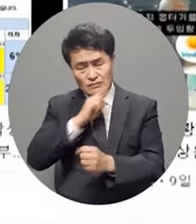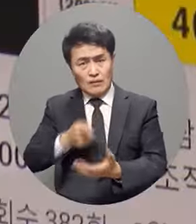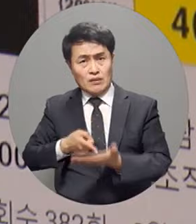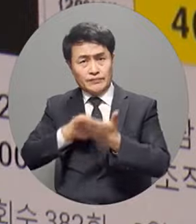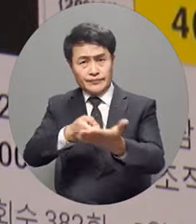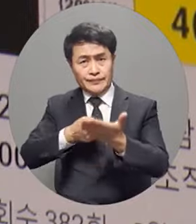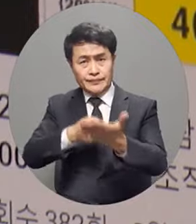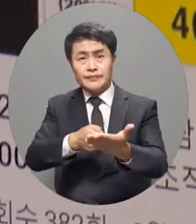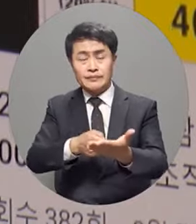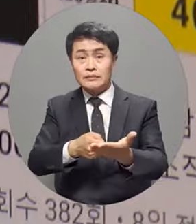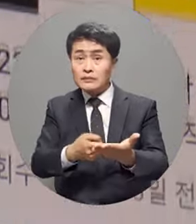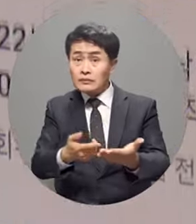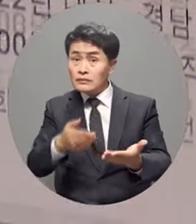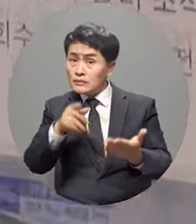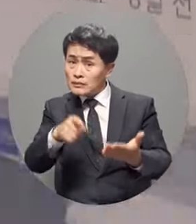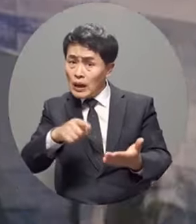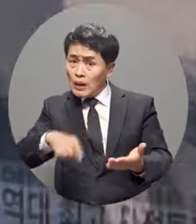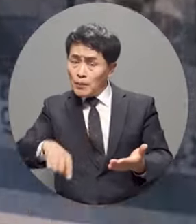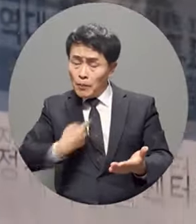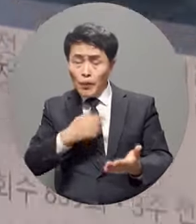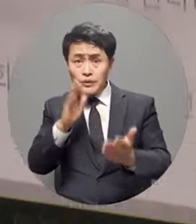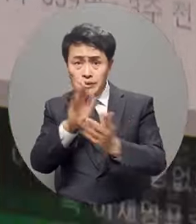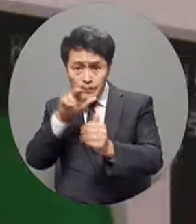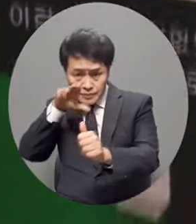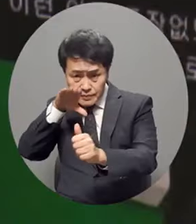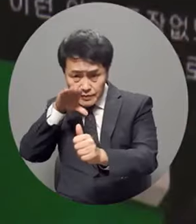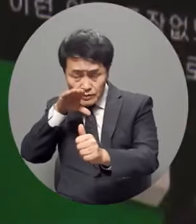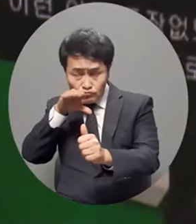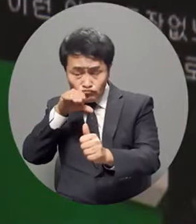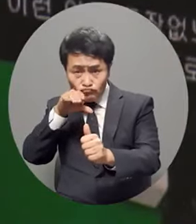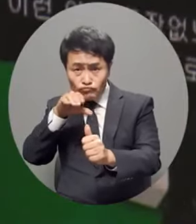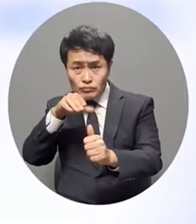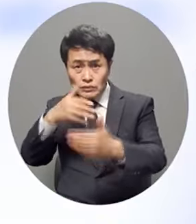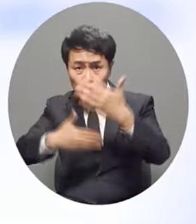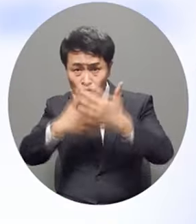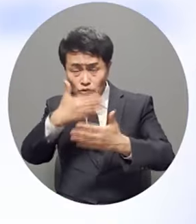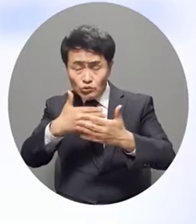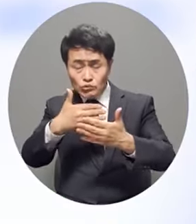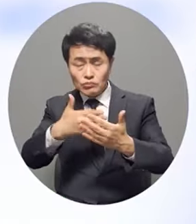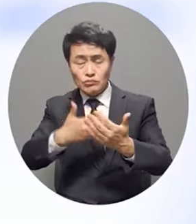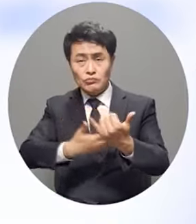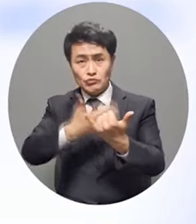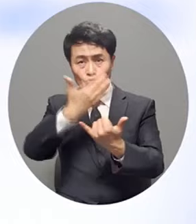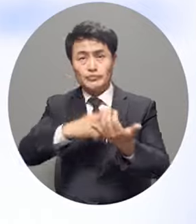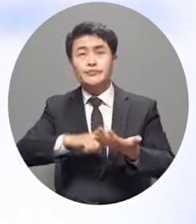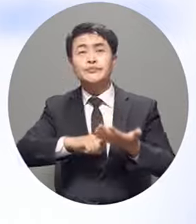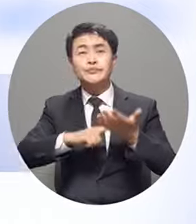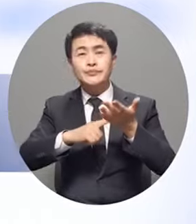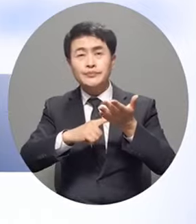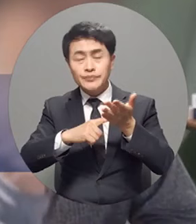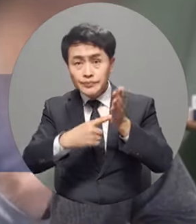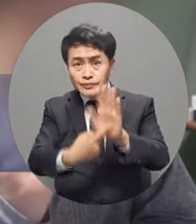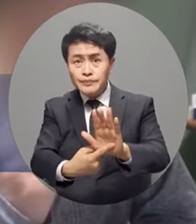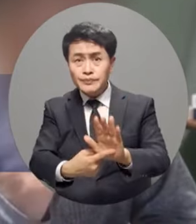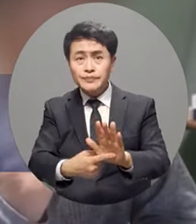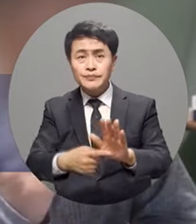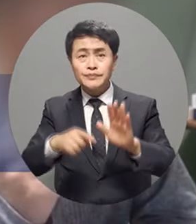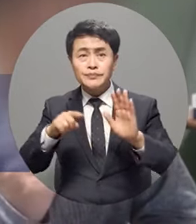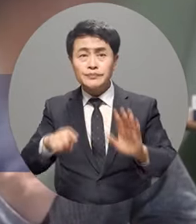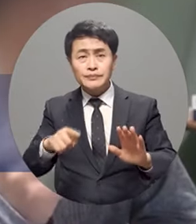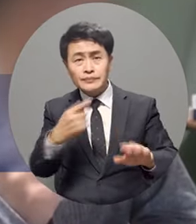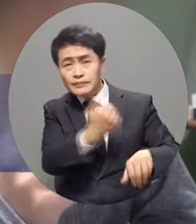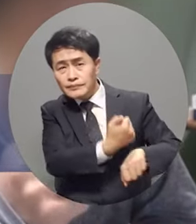왔습니다 그러면서 자신이 직접 촬영했다는 투표소 영상을 유튜브에 올렸습니다 수많은 연구와 훈련